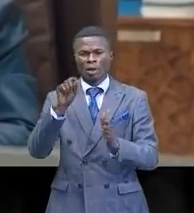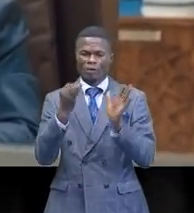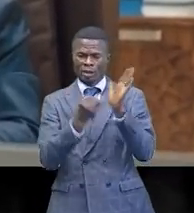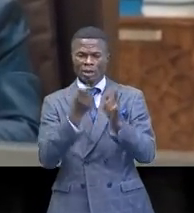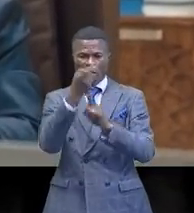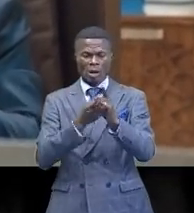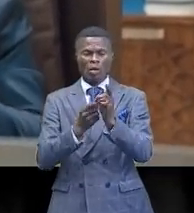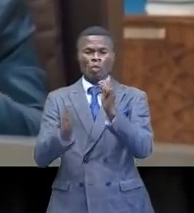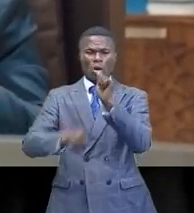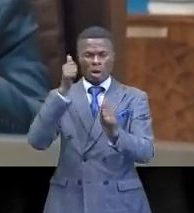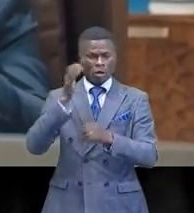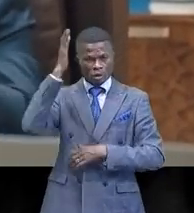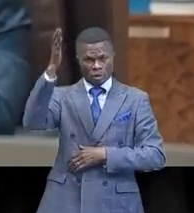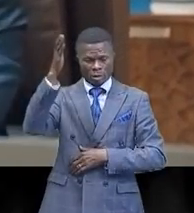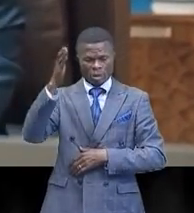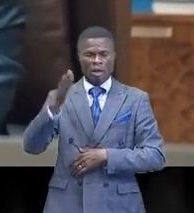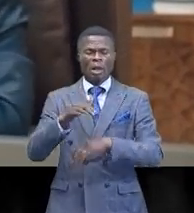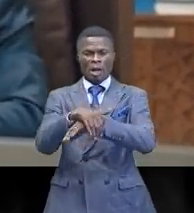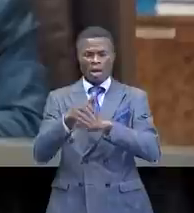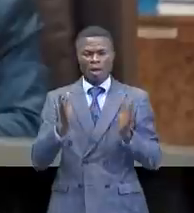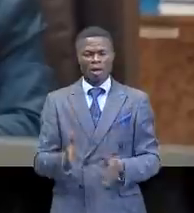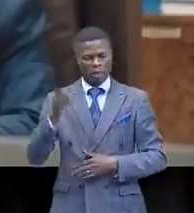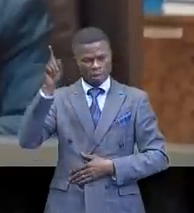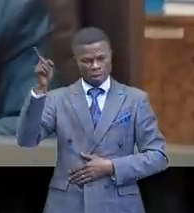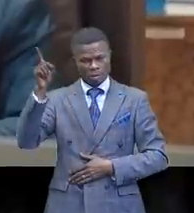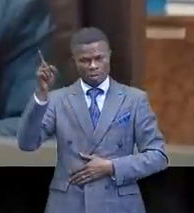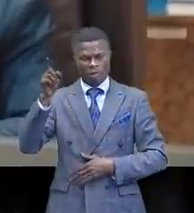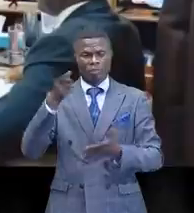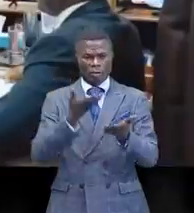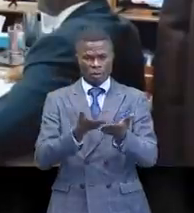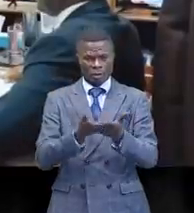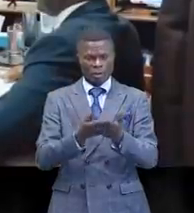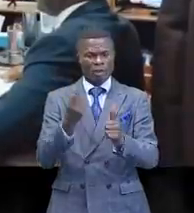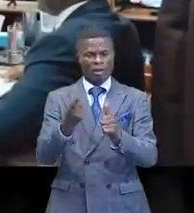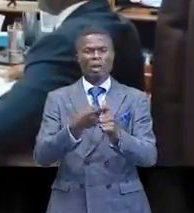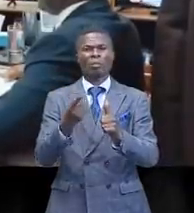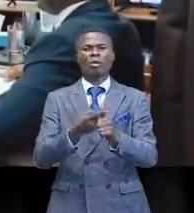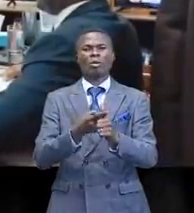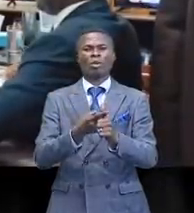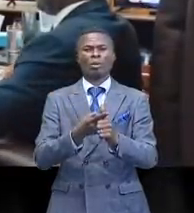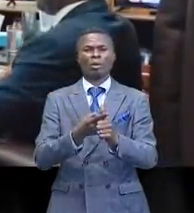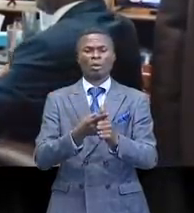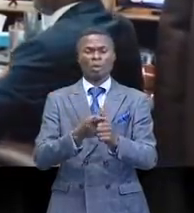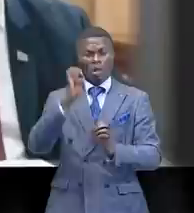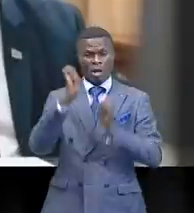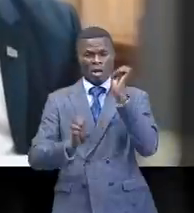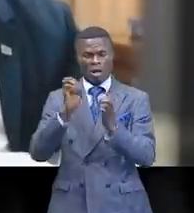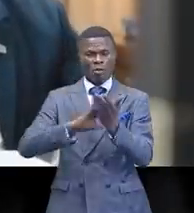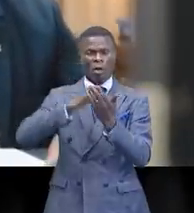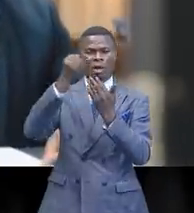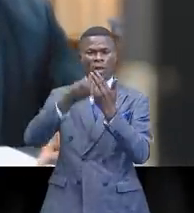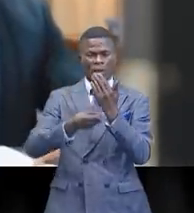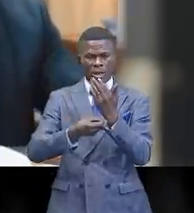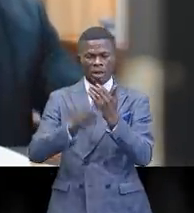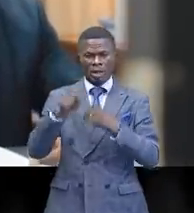novembre prochain à Glasgow en Grande-Bretagne. Il s'agit respectivement de l'évaluation du programme